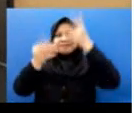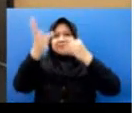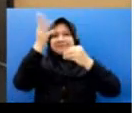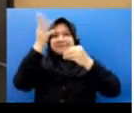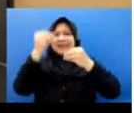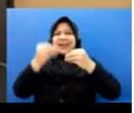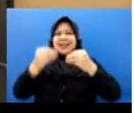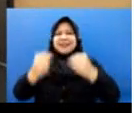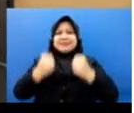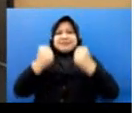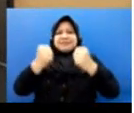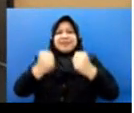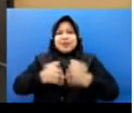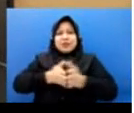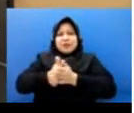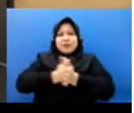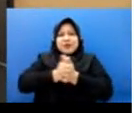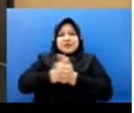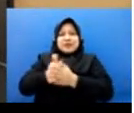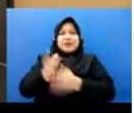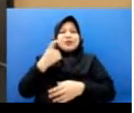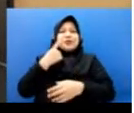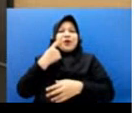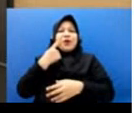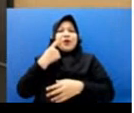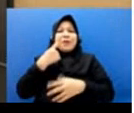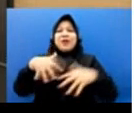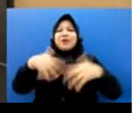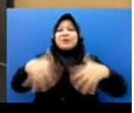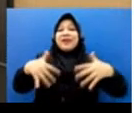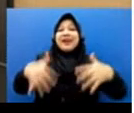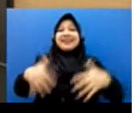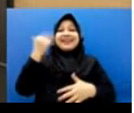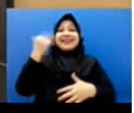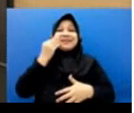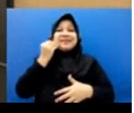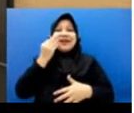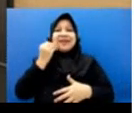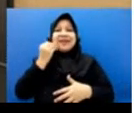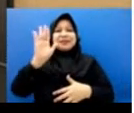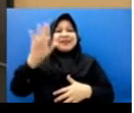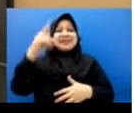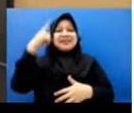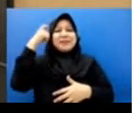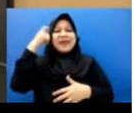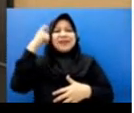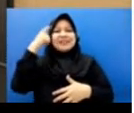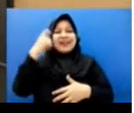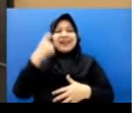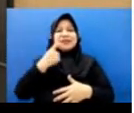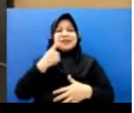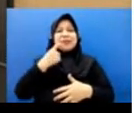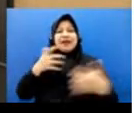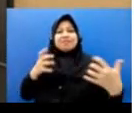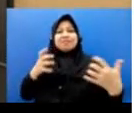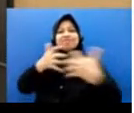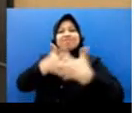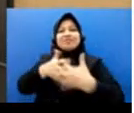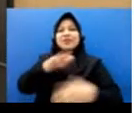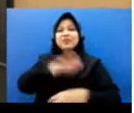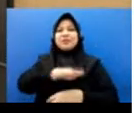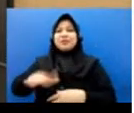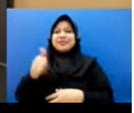beberapa pengalaman dari Pak Adin demi sebuah pembelajaran yang berpihak kepada murid. Nah, Bapak dan Ibu, kami juga